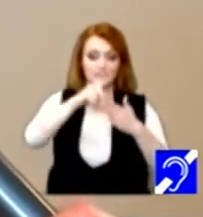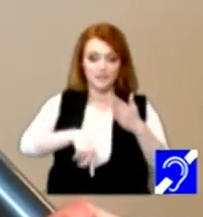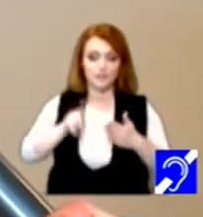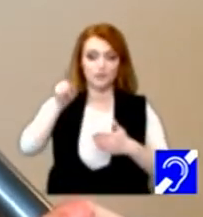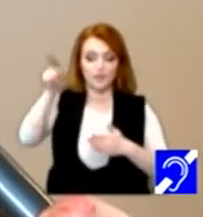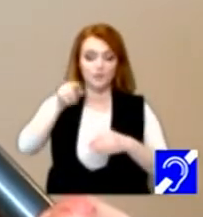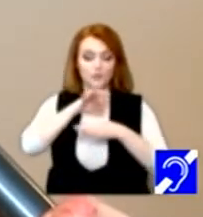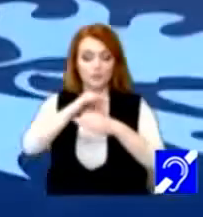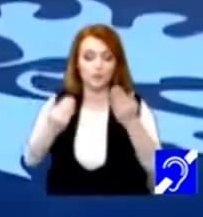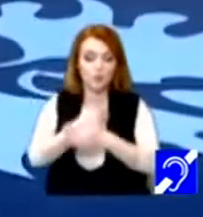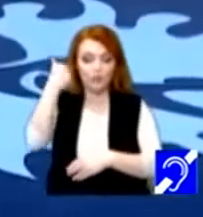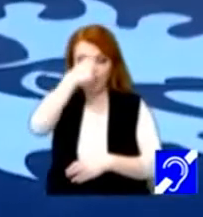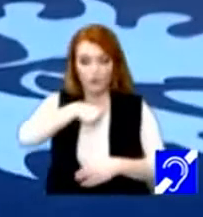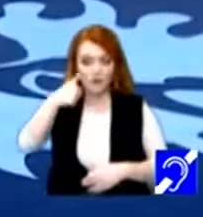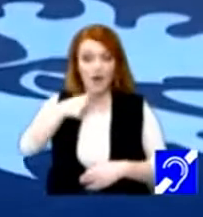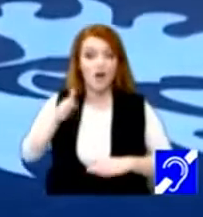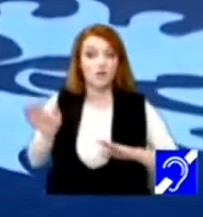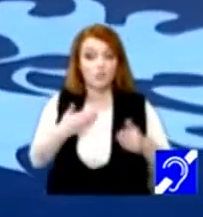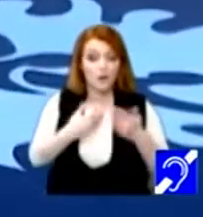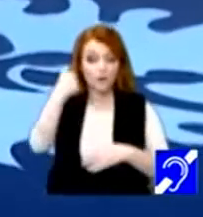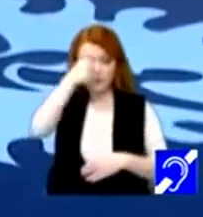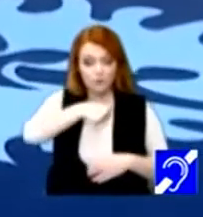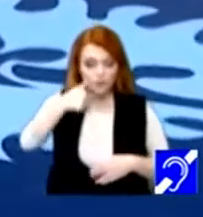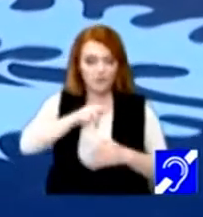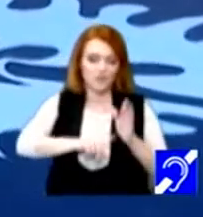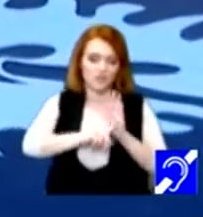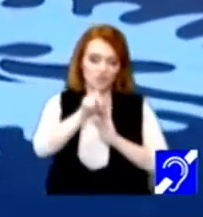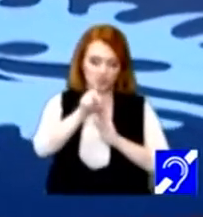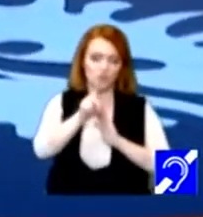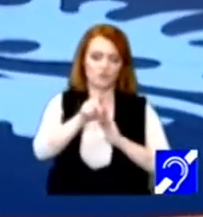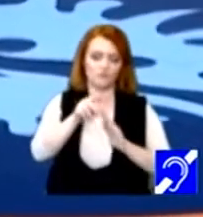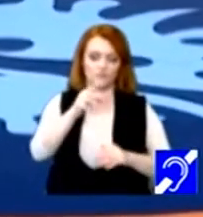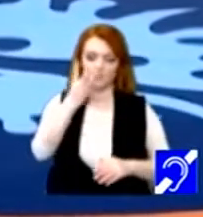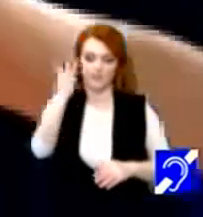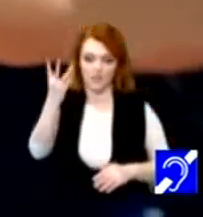nou. După care, anul nou, merg în cantonament pe data de 3,